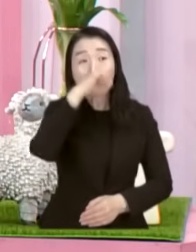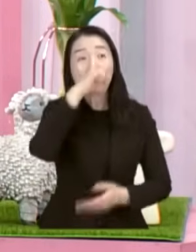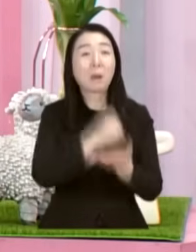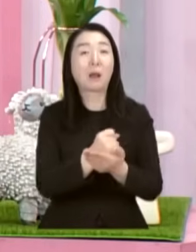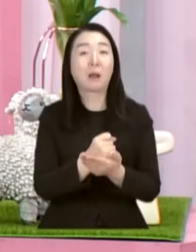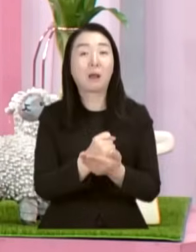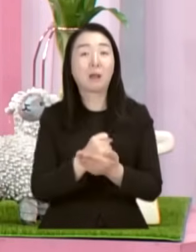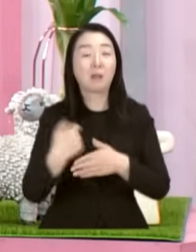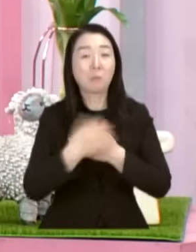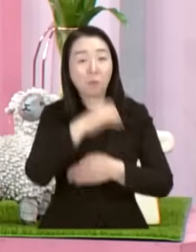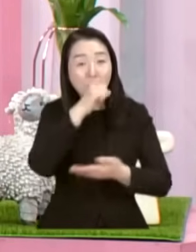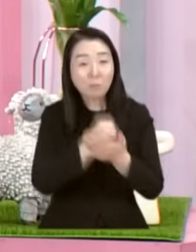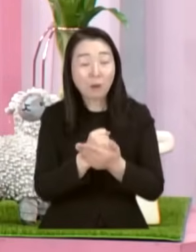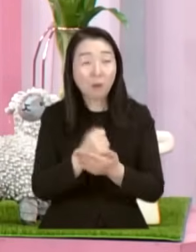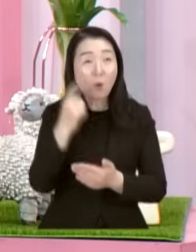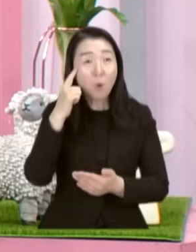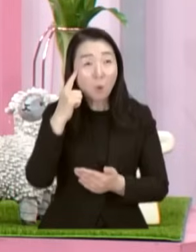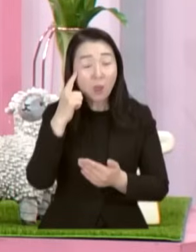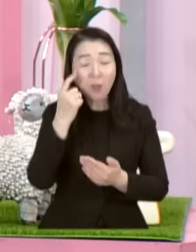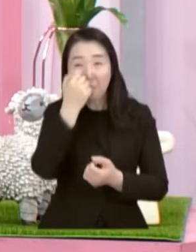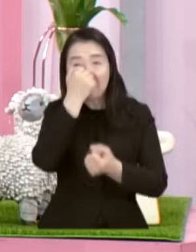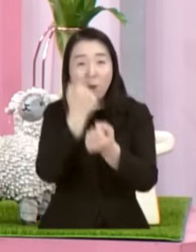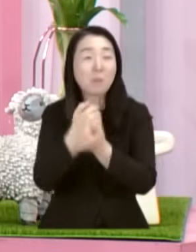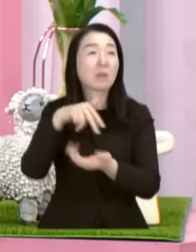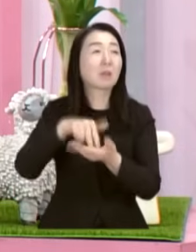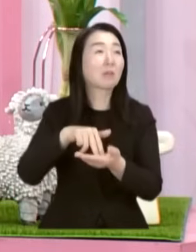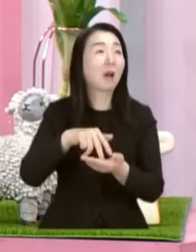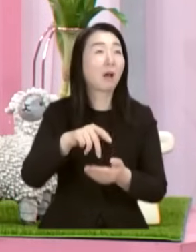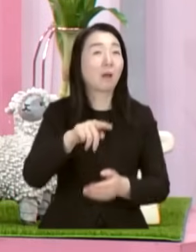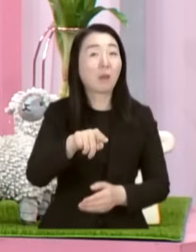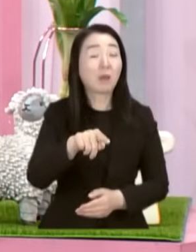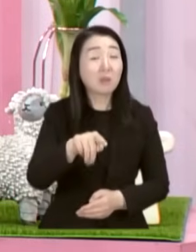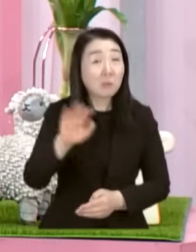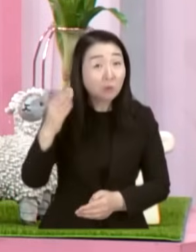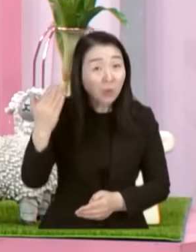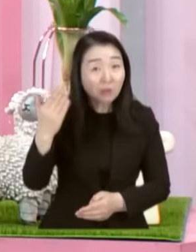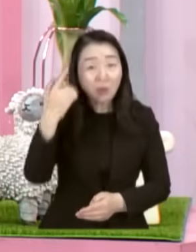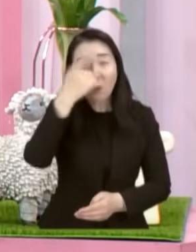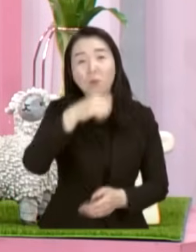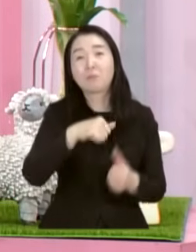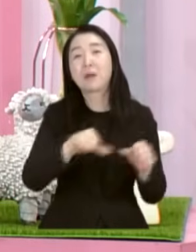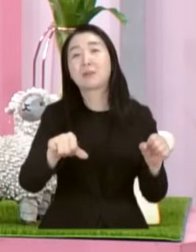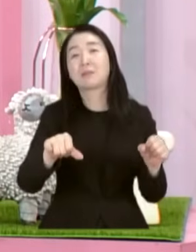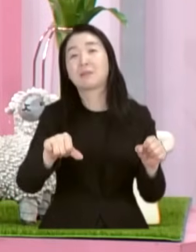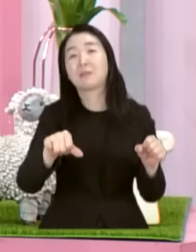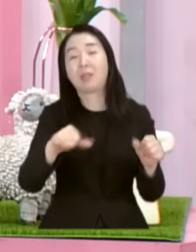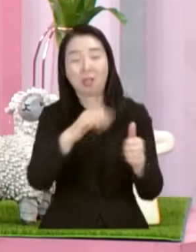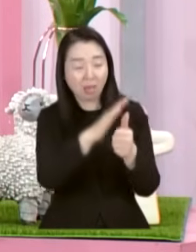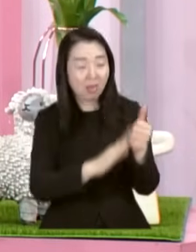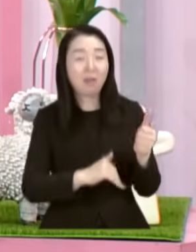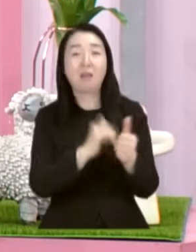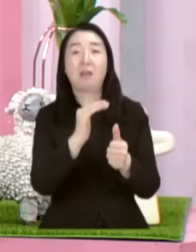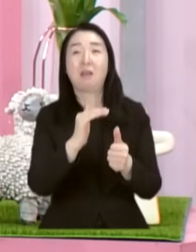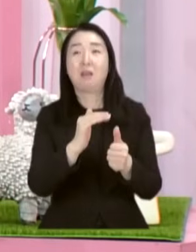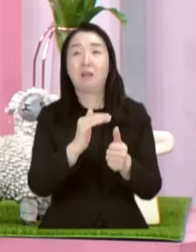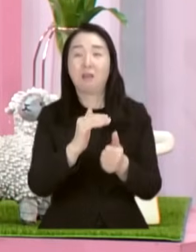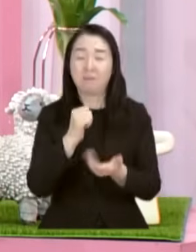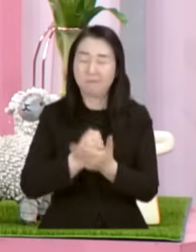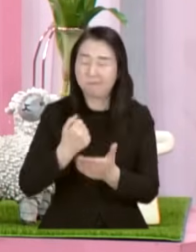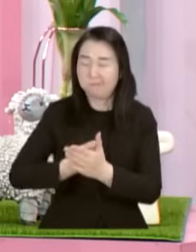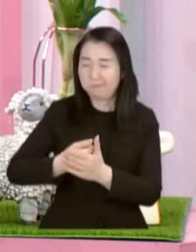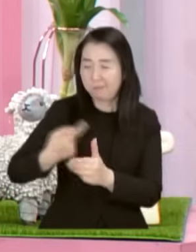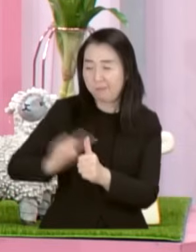멀쩡한 분이 무임승차하고 지랄입니다 여러분 이러면 되겠습니까? 이러고 망신을 주는데 온갖